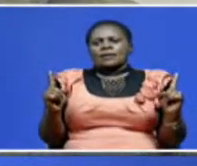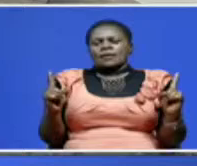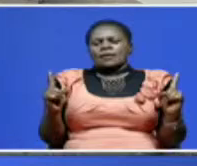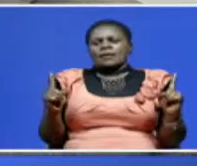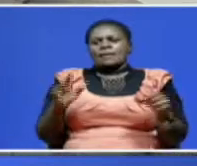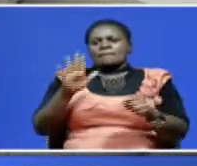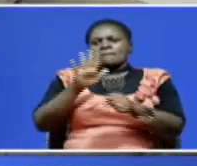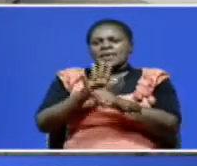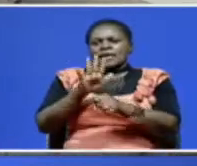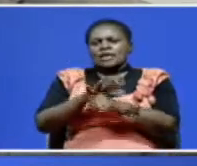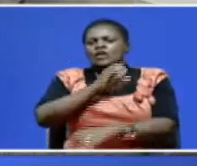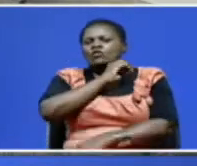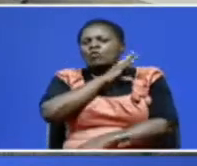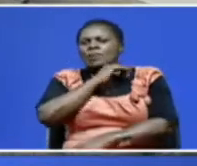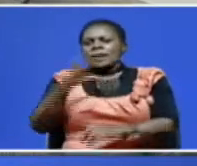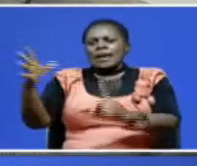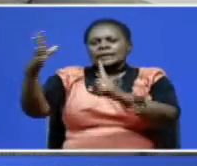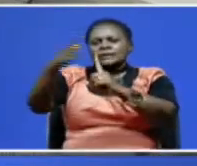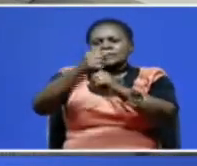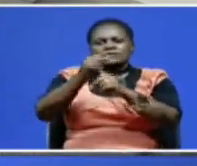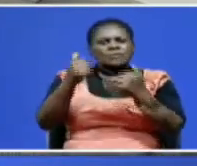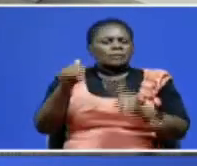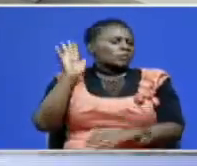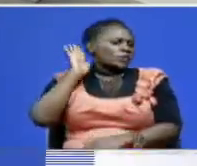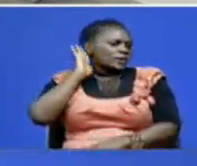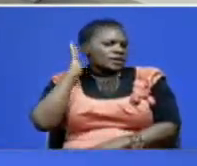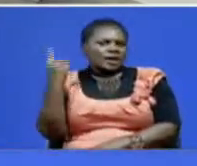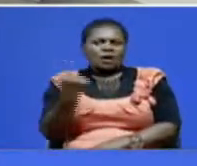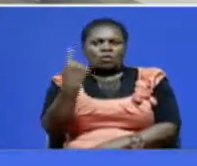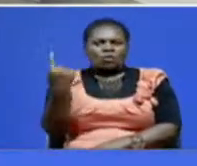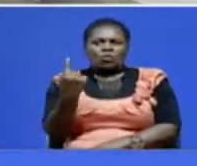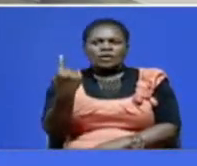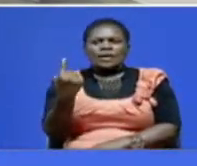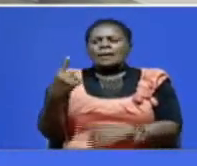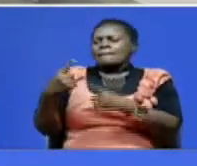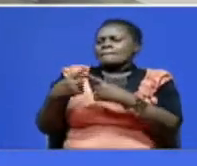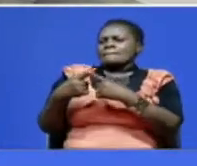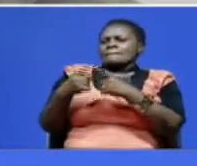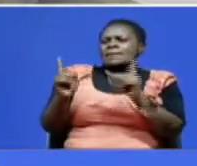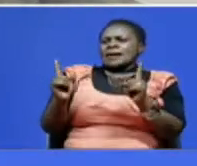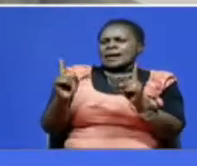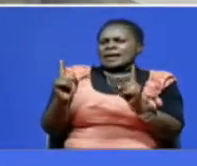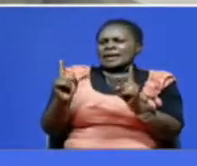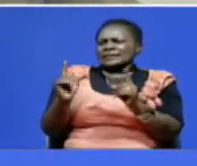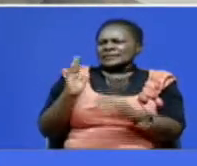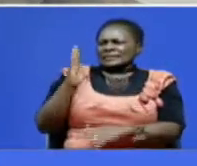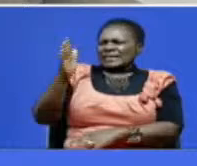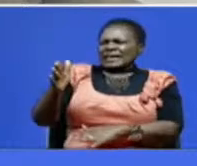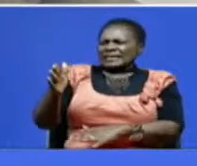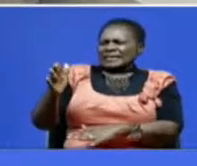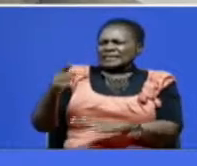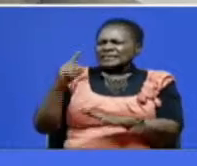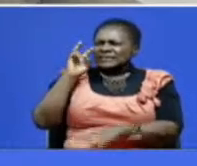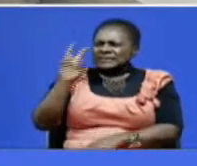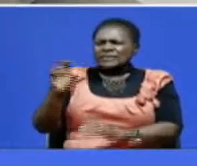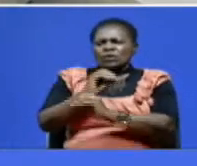wanalalamika kwamba hawajafika kwenye wanasikia tu kwamba Tanzania imefika kwenye uchumi wa kati, lakini hawajaguswa moja kwa moja. Ni